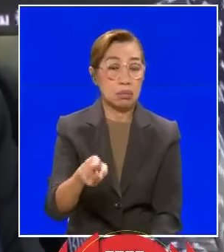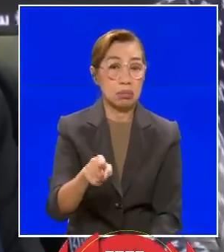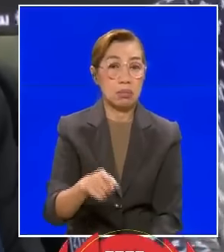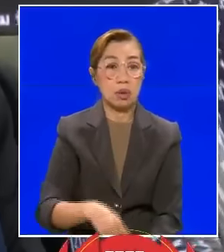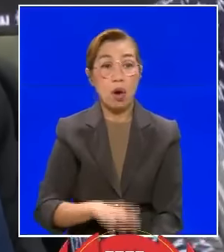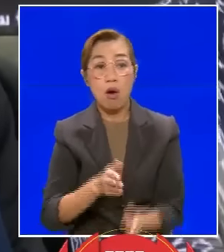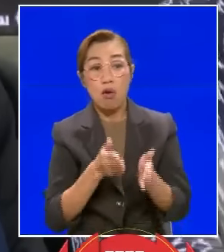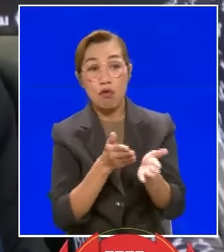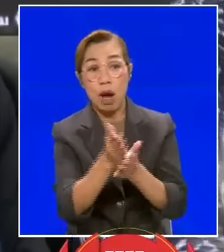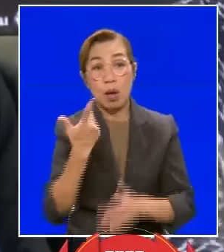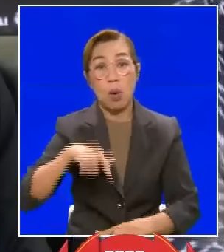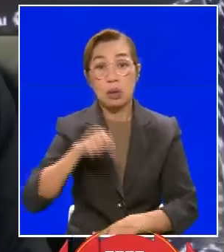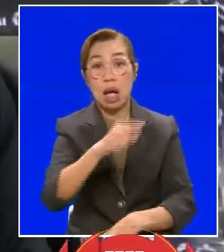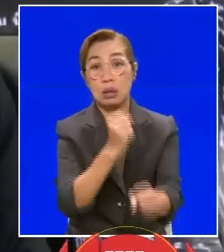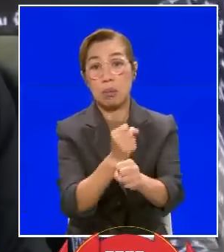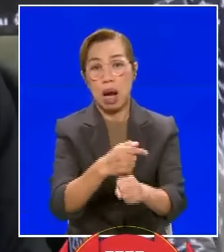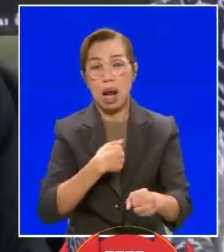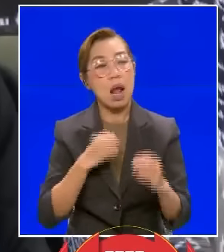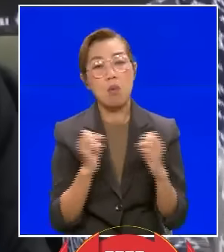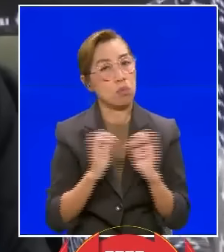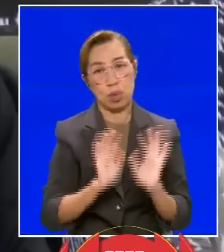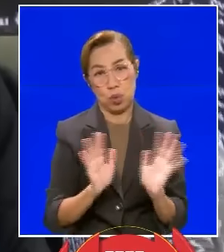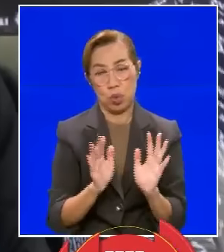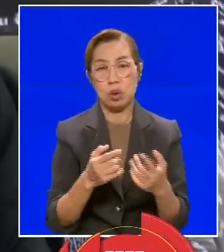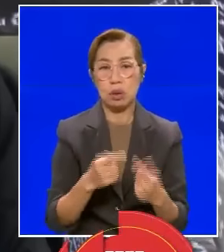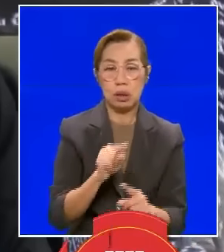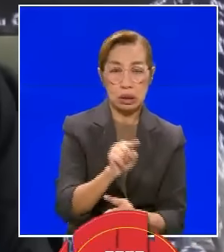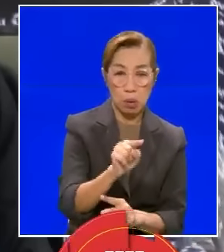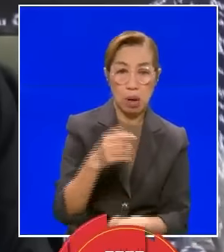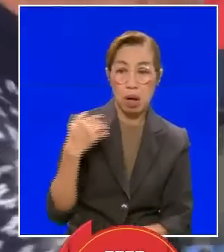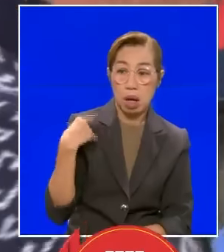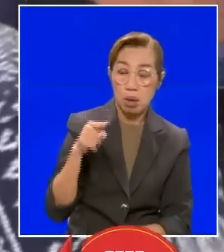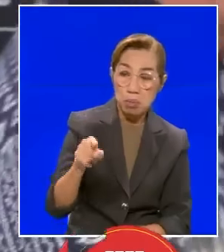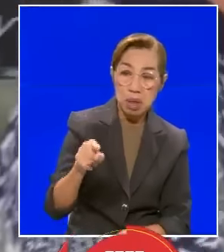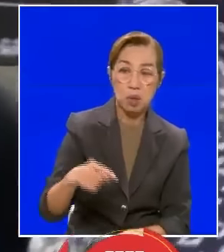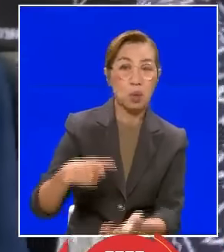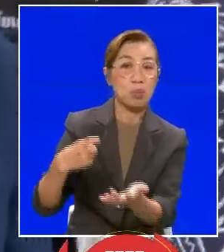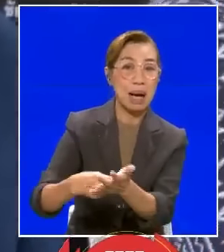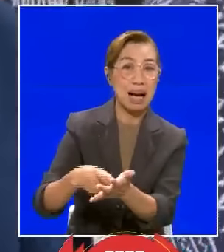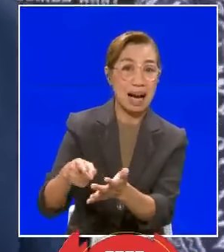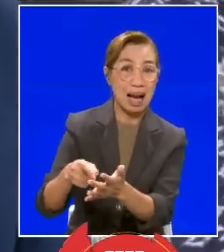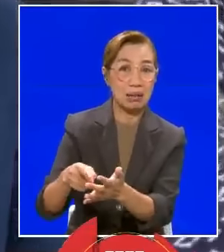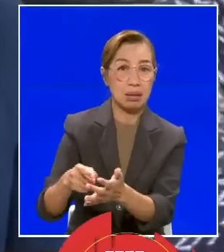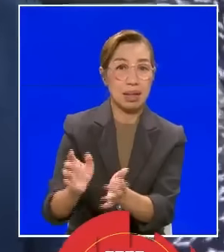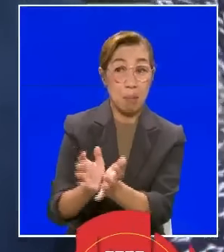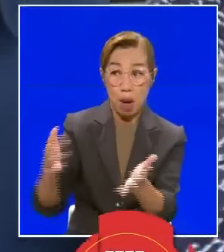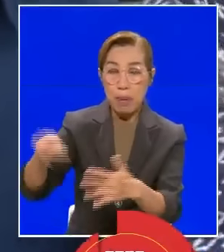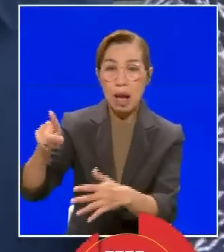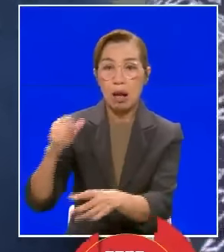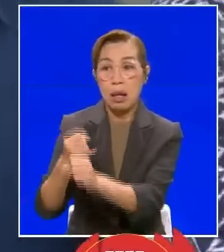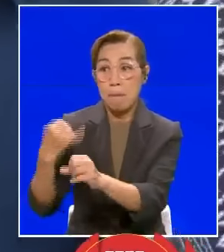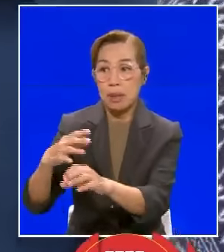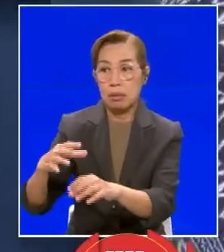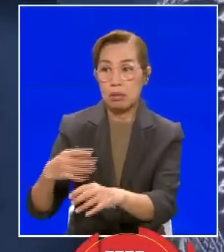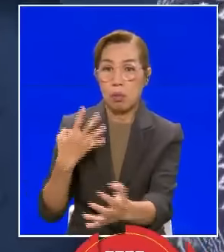ตุลาการส่วนรายละเอียดทุกท่านทราบอยู่แล้วกรณีถูกถอนประกันเพราะอะไรสิ่งเหล่านี้ผู้ใหญ่รัฐบาลคุยกันว่าไม่สบ